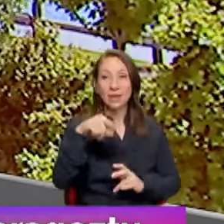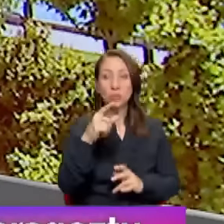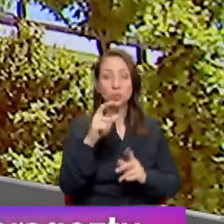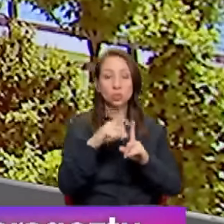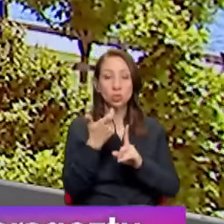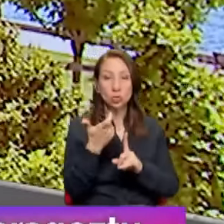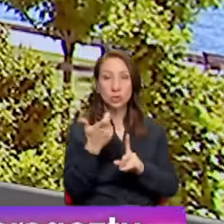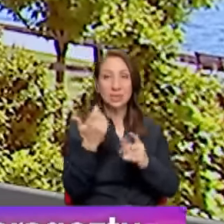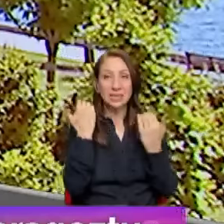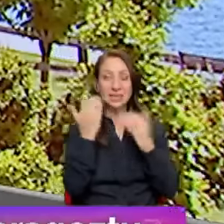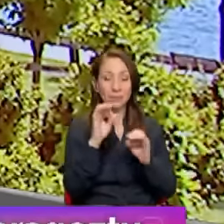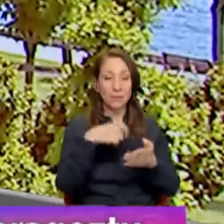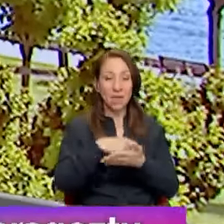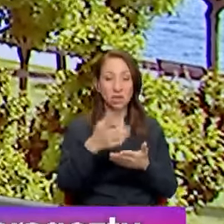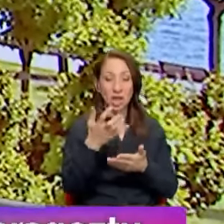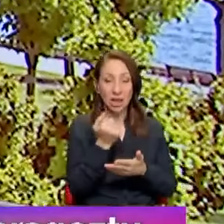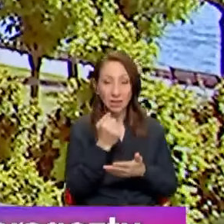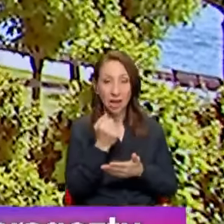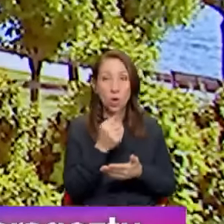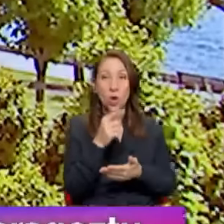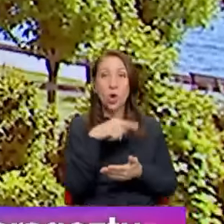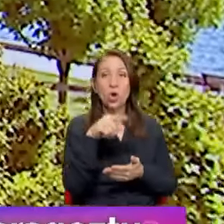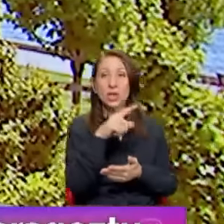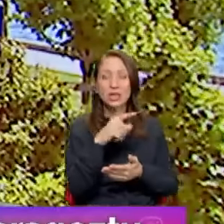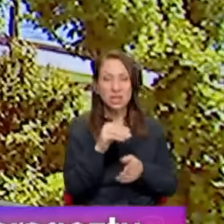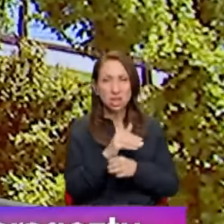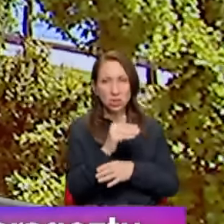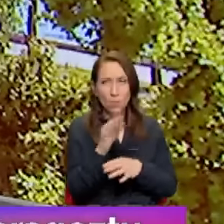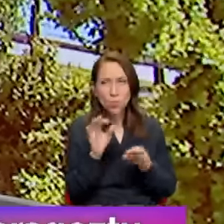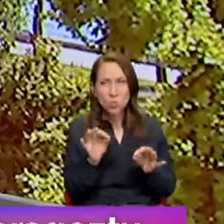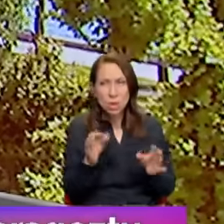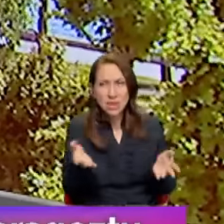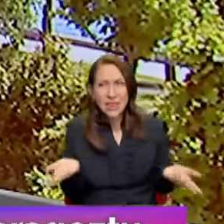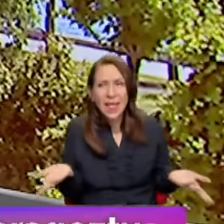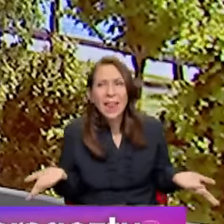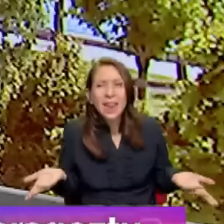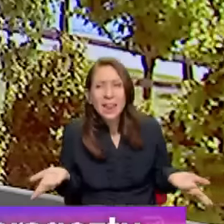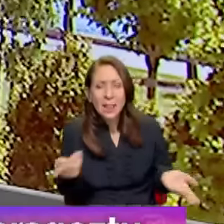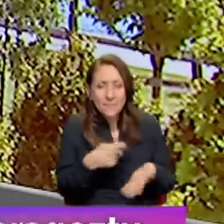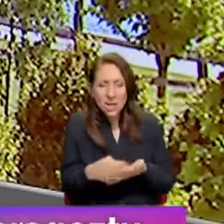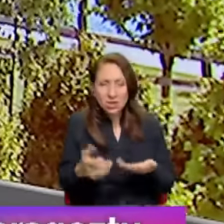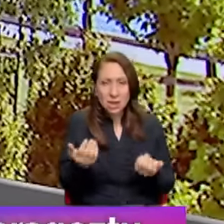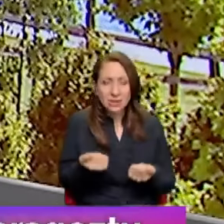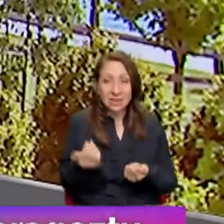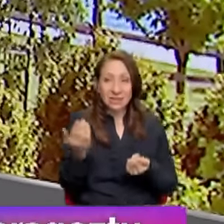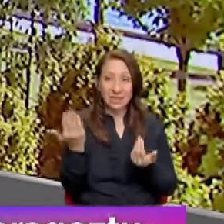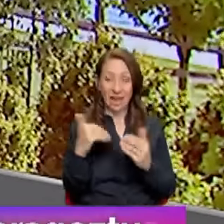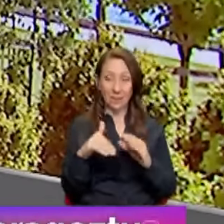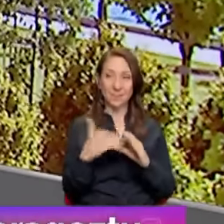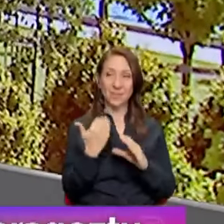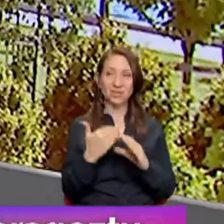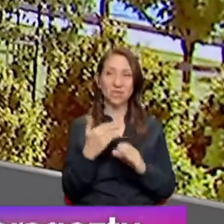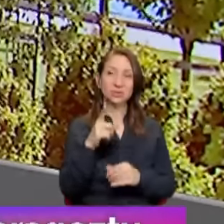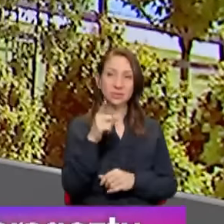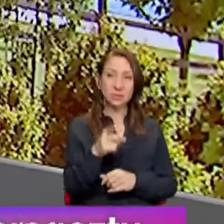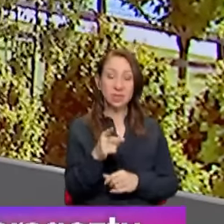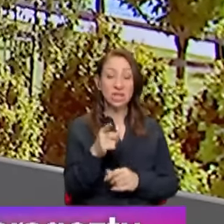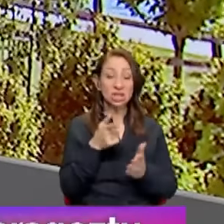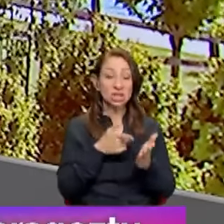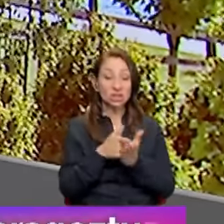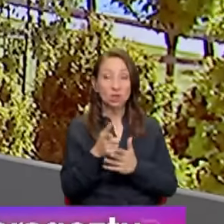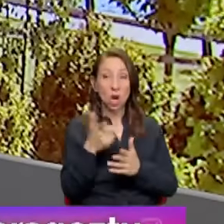dul aylığı alanlar onların yaşaması mümkün değil bu paralarla gelen mesajlar arasında